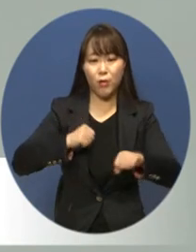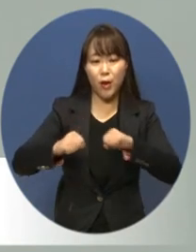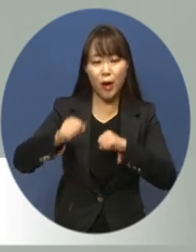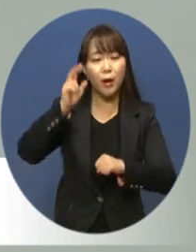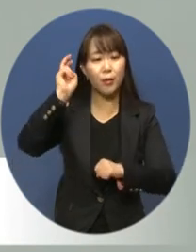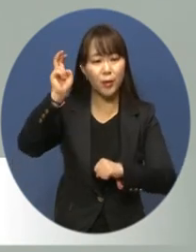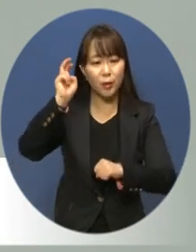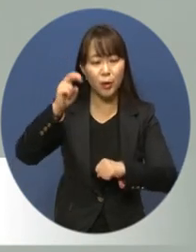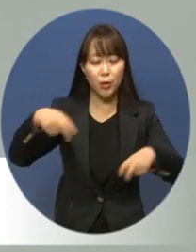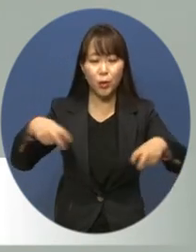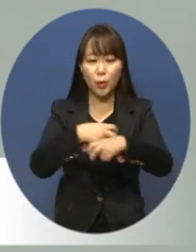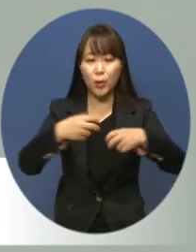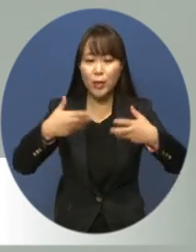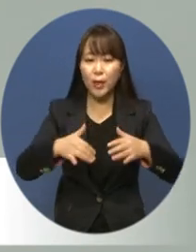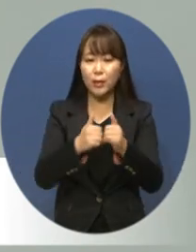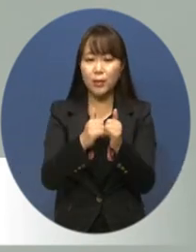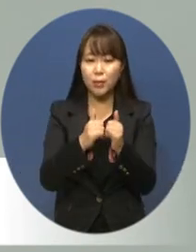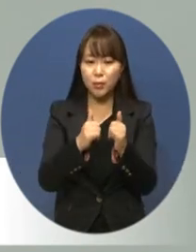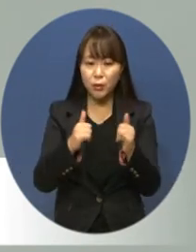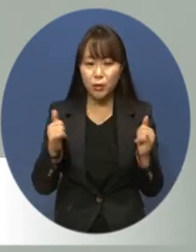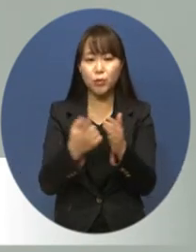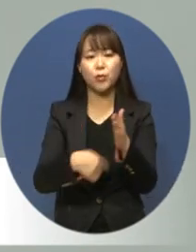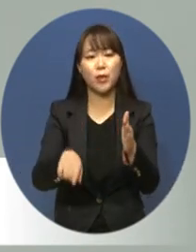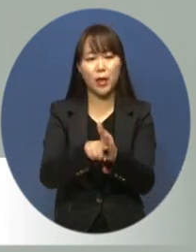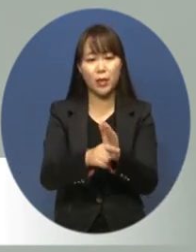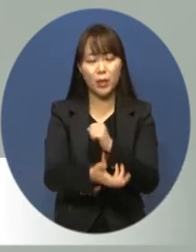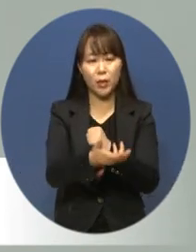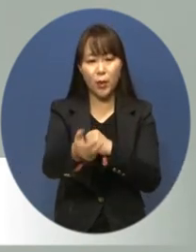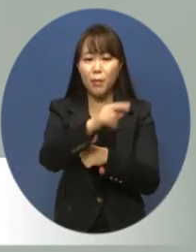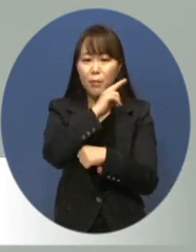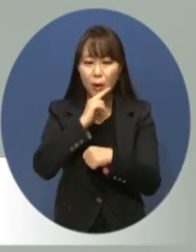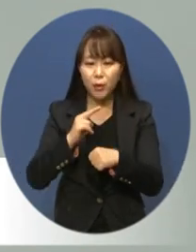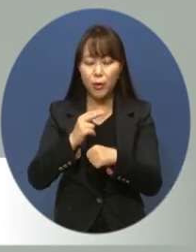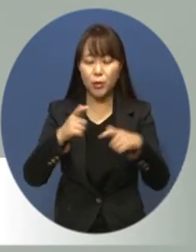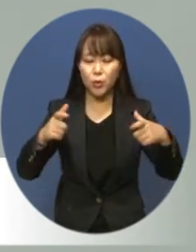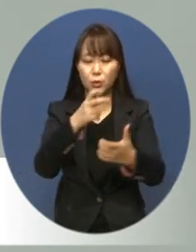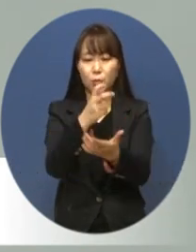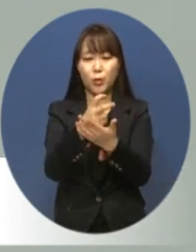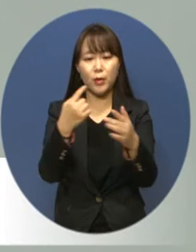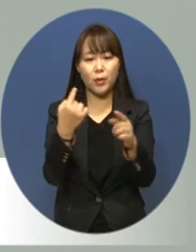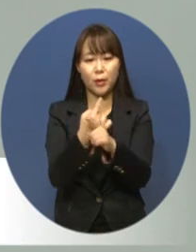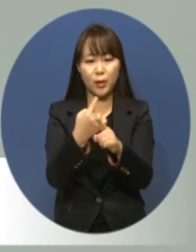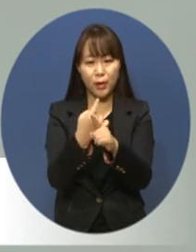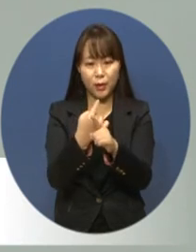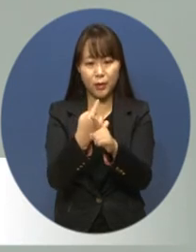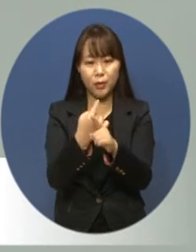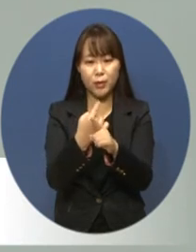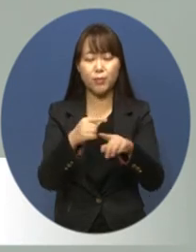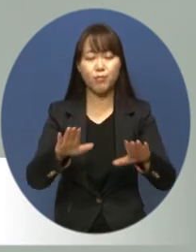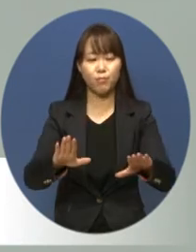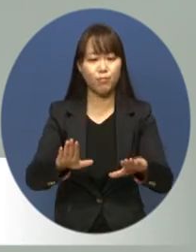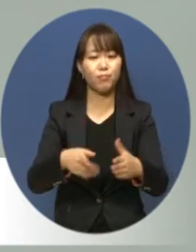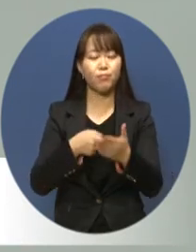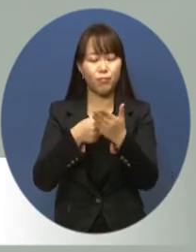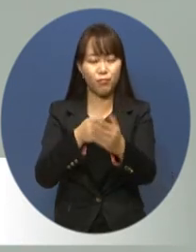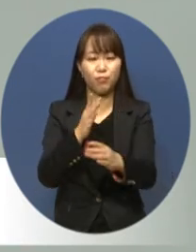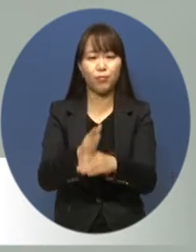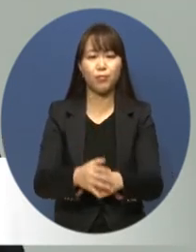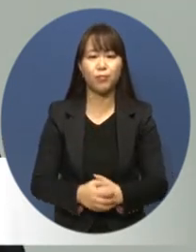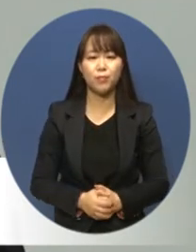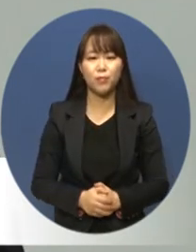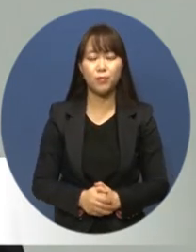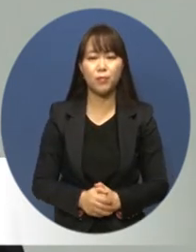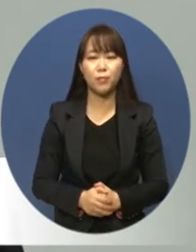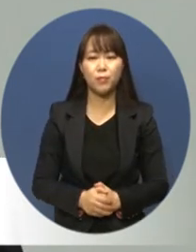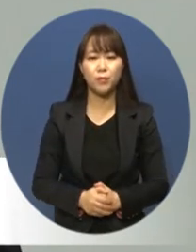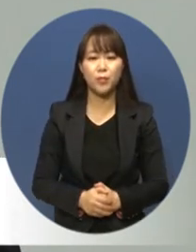하고요 교통 그 역자 분들을 위한 이동 편의 아 조례 어 개정 어 지금 하고 있습니다 그